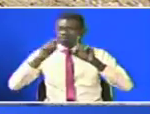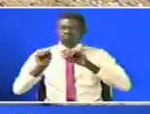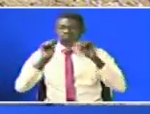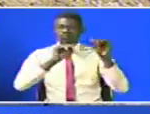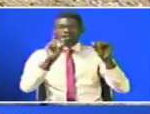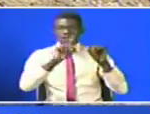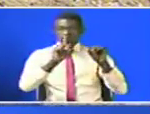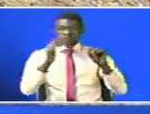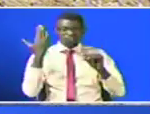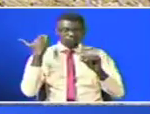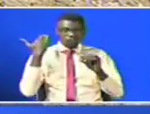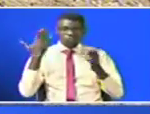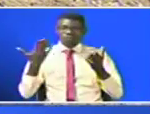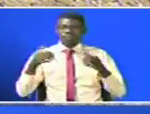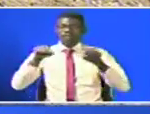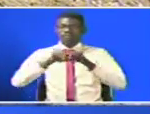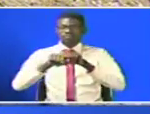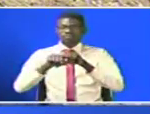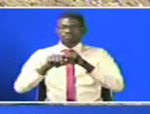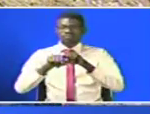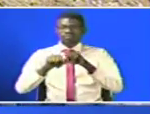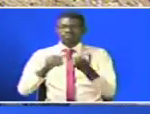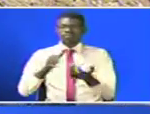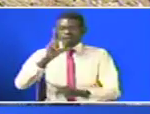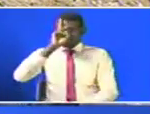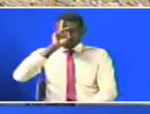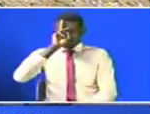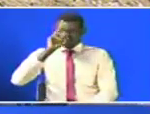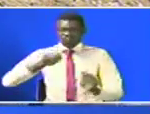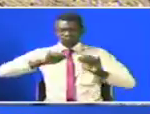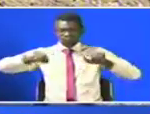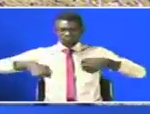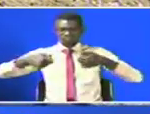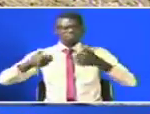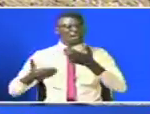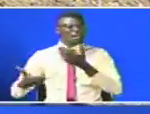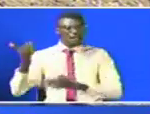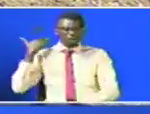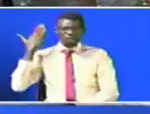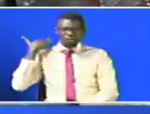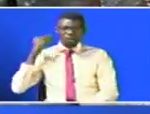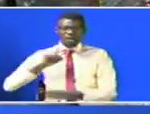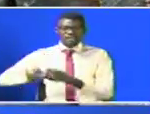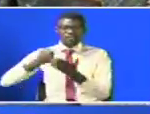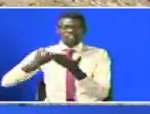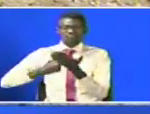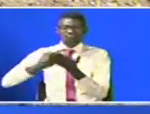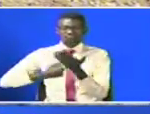ilikuwa napalewa na askari wa Kenya Police. Zamani wakati wa mzungu,